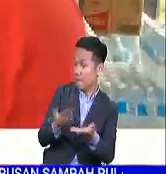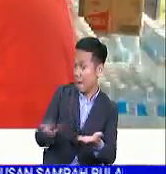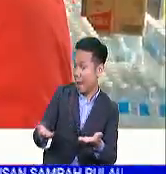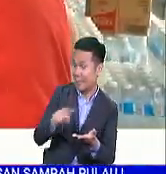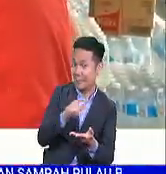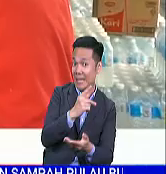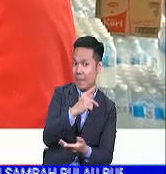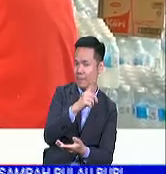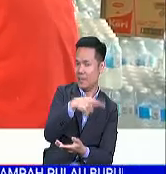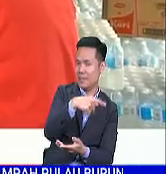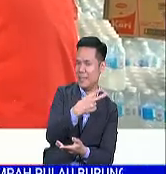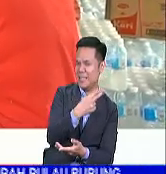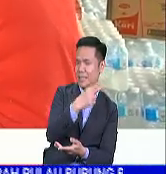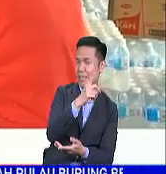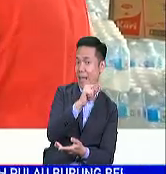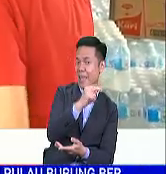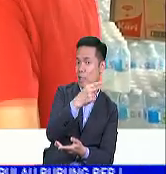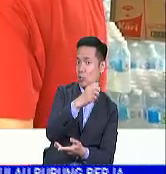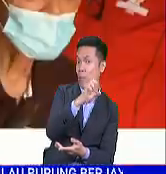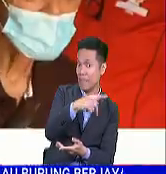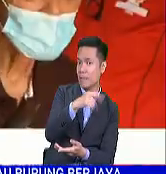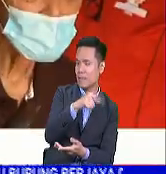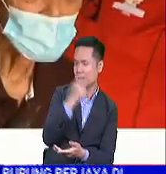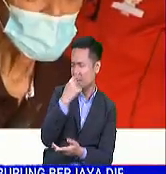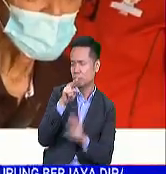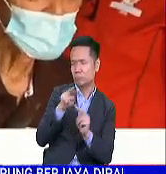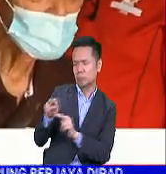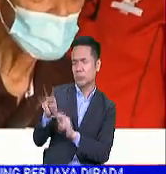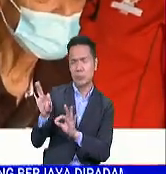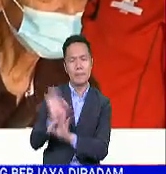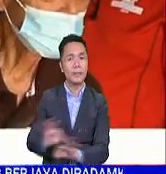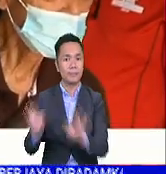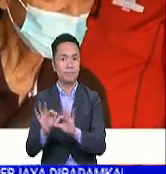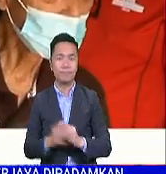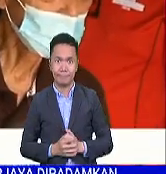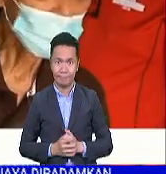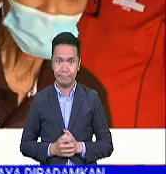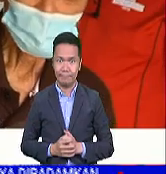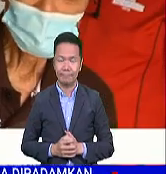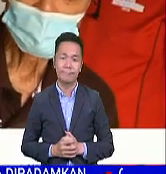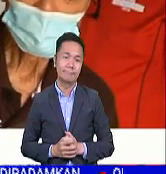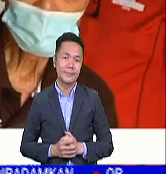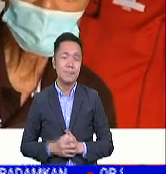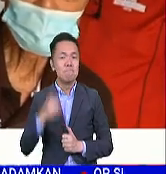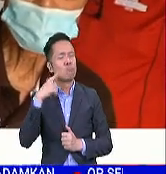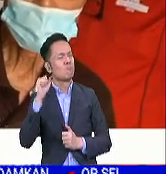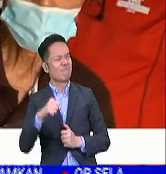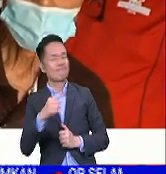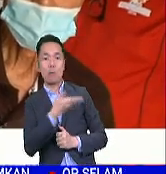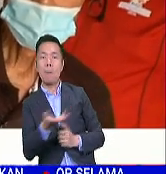HEP amat penting di kawasan tersebut. Kami sangat setuju supaya harga